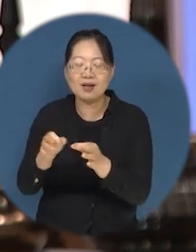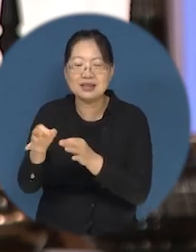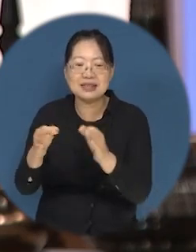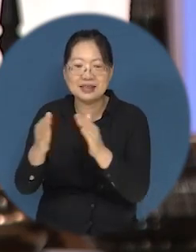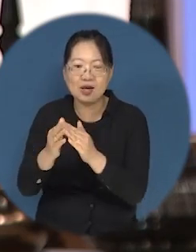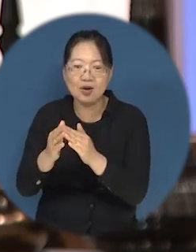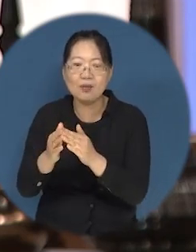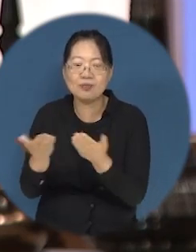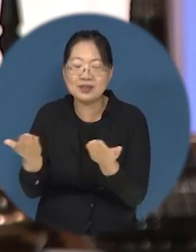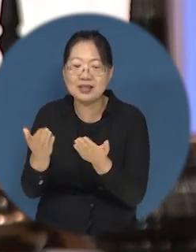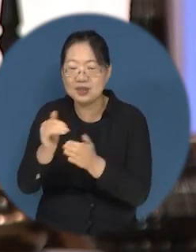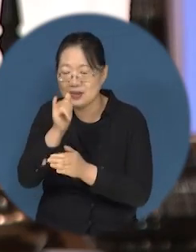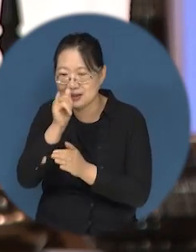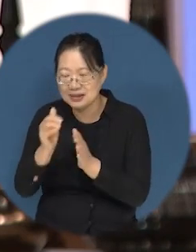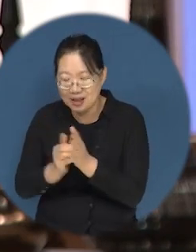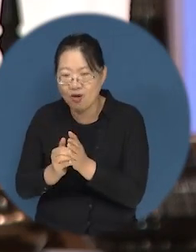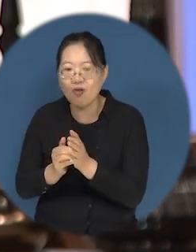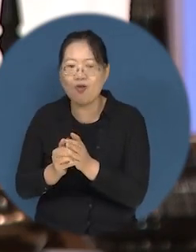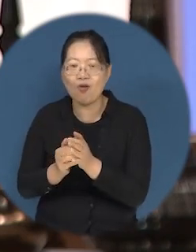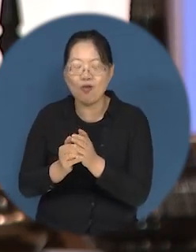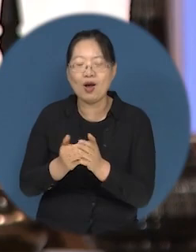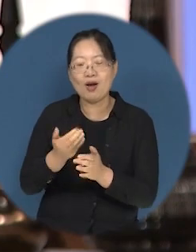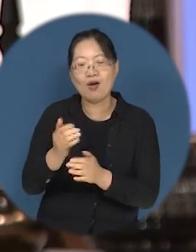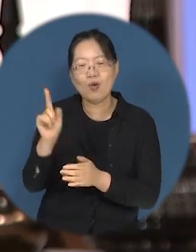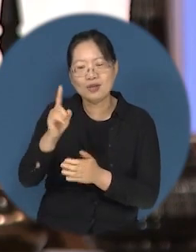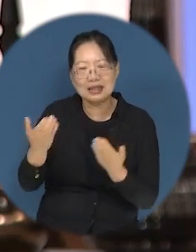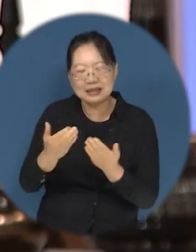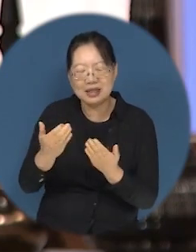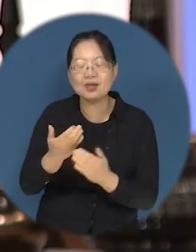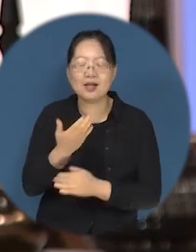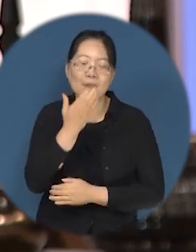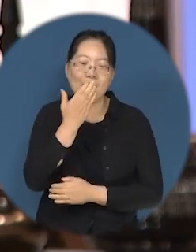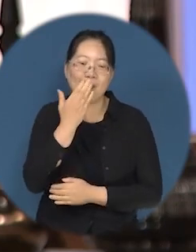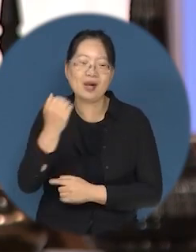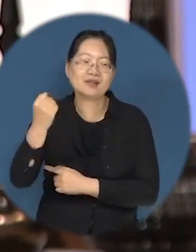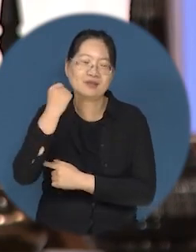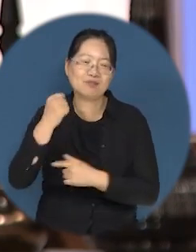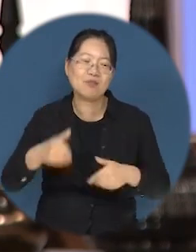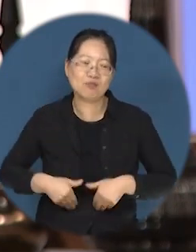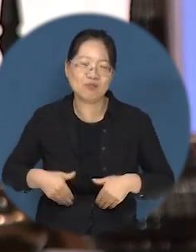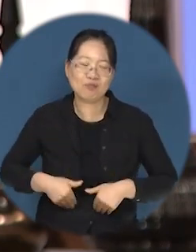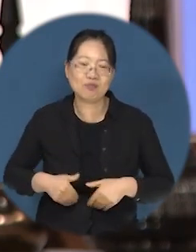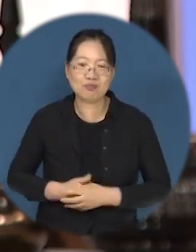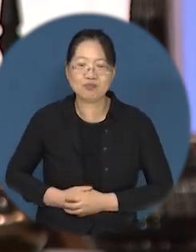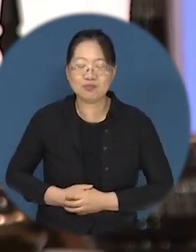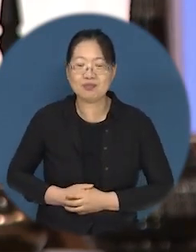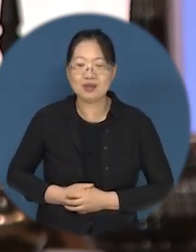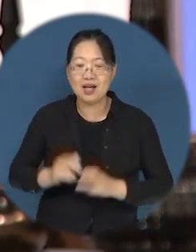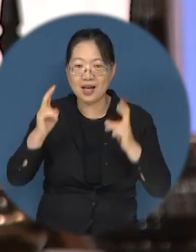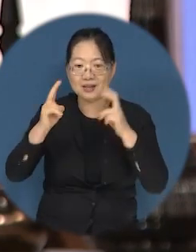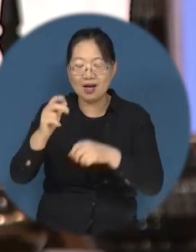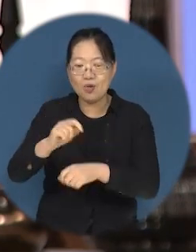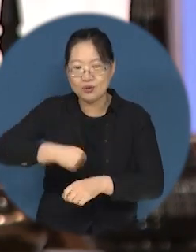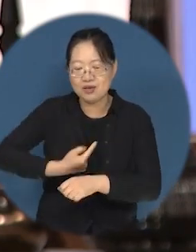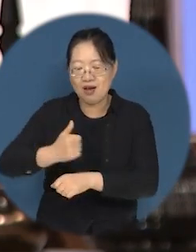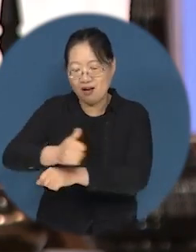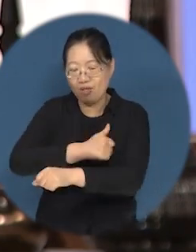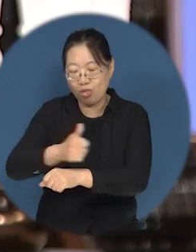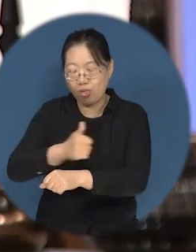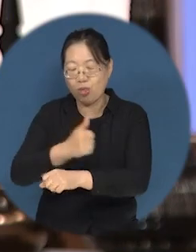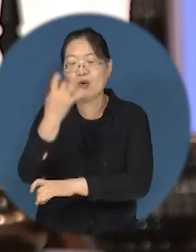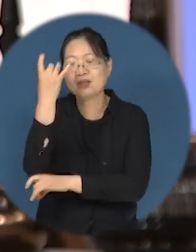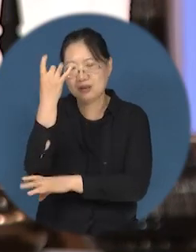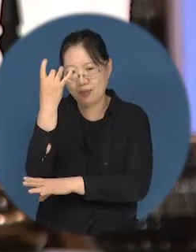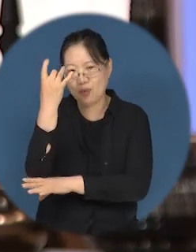편의점 업무를 할 수 있거나 하는 어떤 업무라도 할 수 있어야 되는 거죠. 네, 출근하는 할 수 있는 건 기본적인